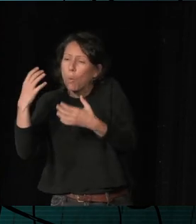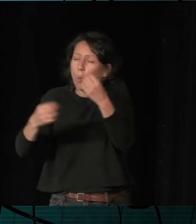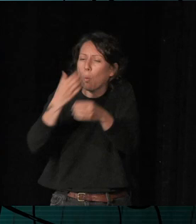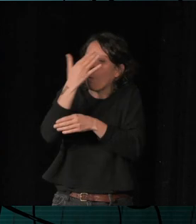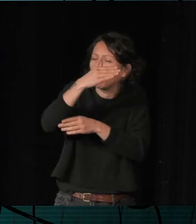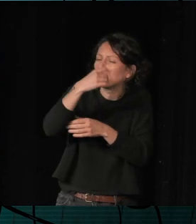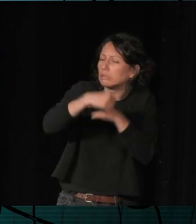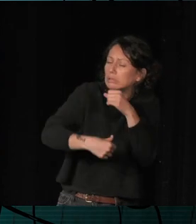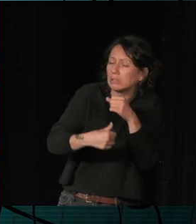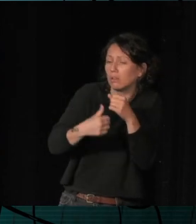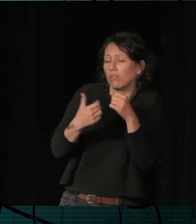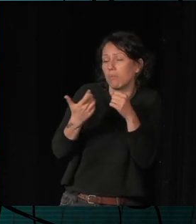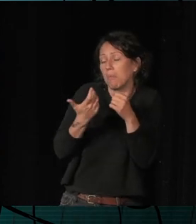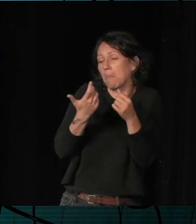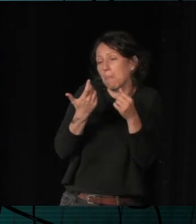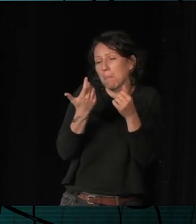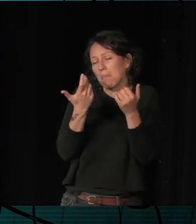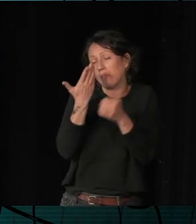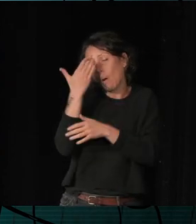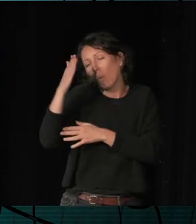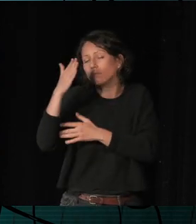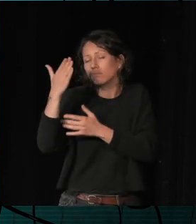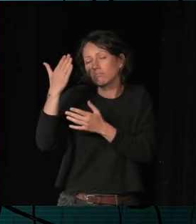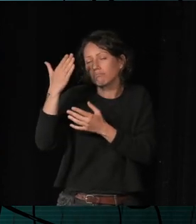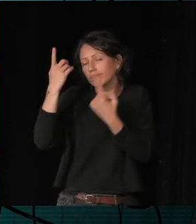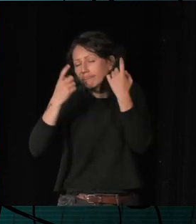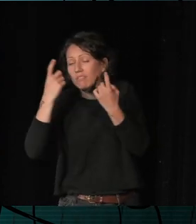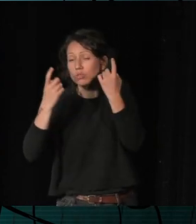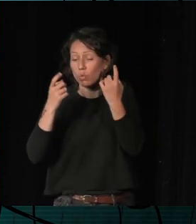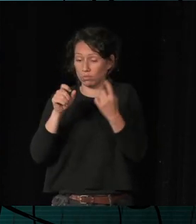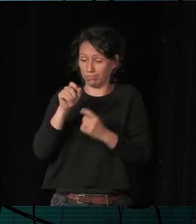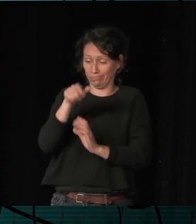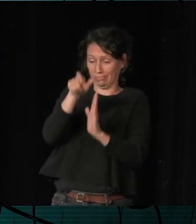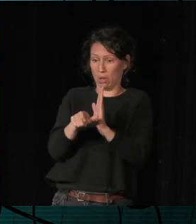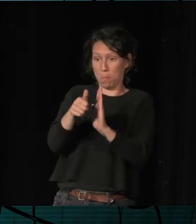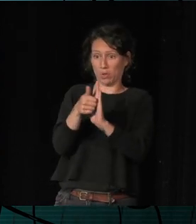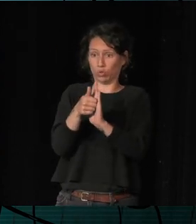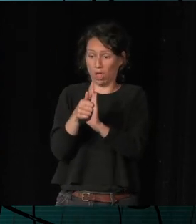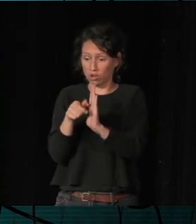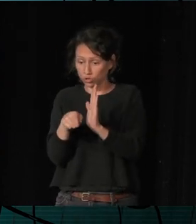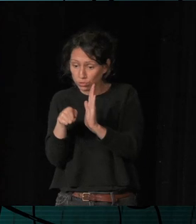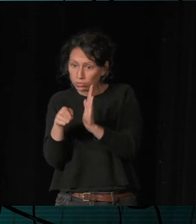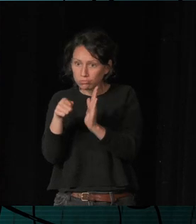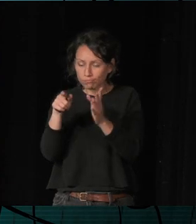c'est toujours les mêmes questions. En fait, c'est des questions éternelles de voilà, un personnage, ce qui le définit, c'est son désir, à la